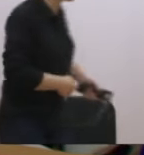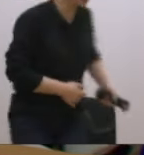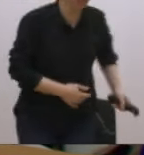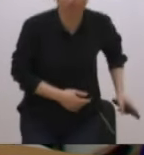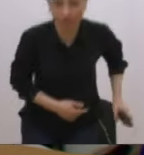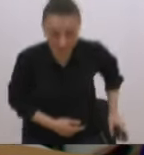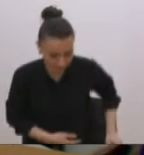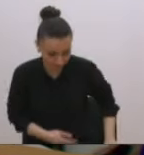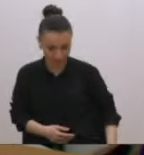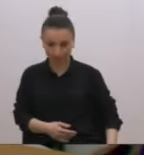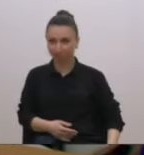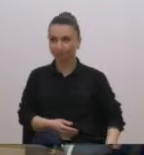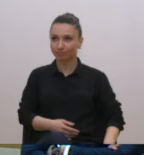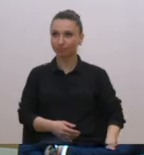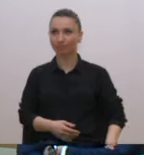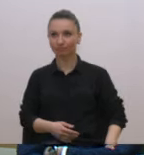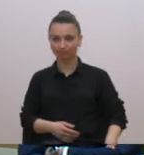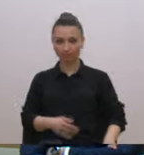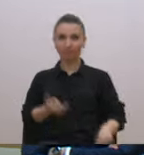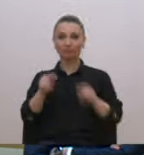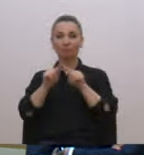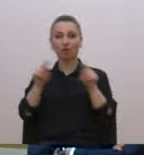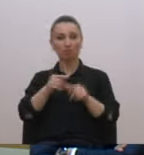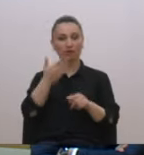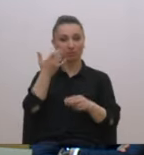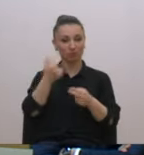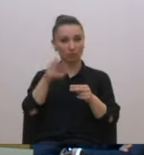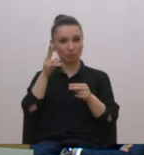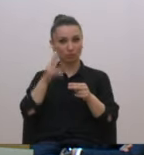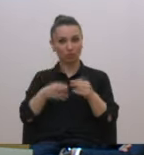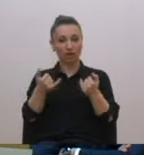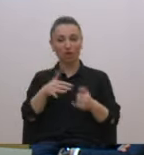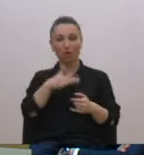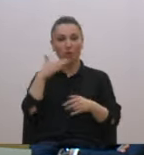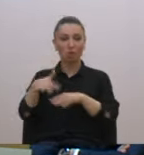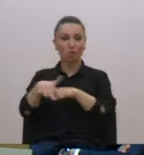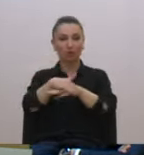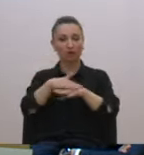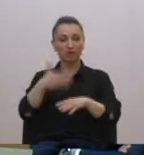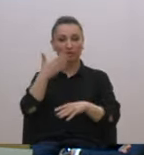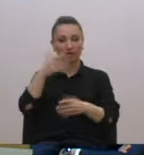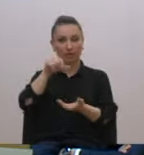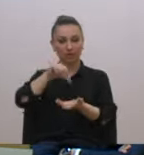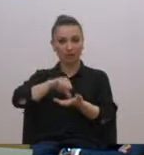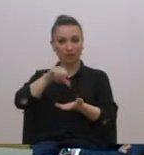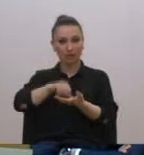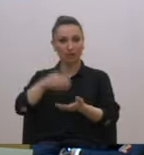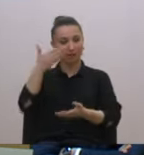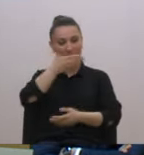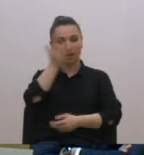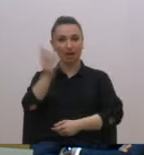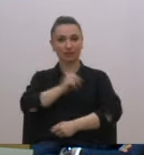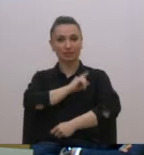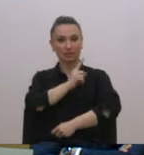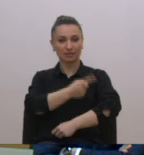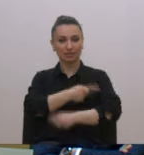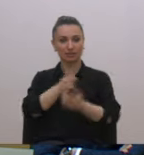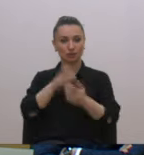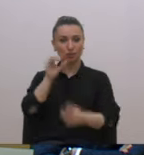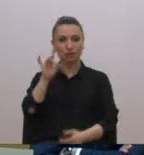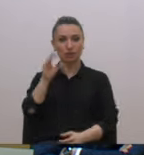არც ამით ამოიწურა ოპოზიციის გამოსვლები, გადავდივართ უმრავლესობის გამოსვლებზე. პოლიტიკო ჯგუფი ხალხის ძალის სახელით